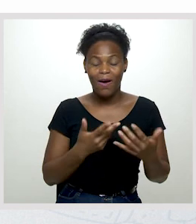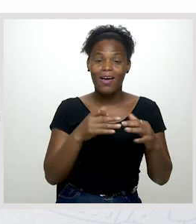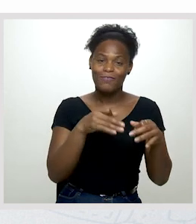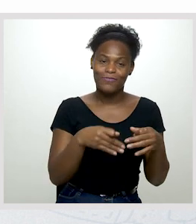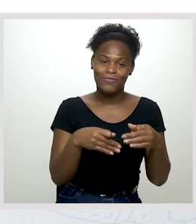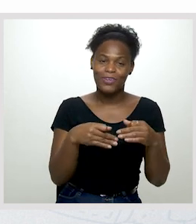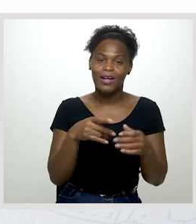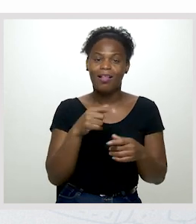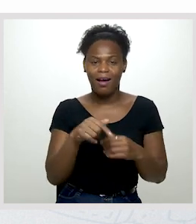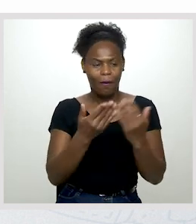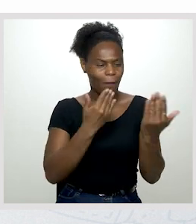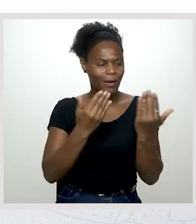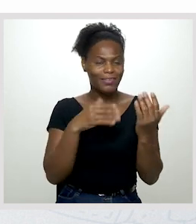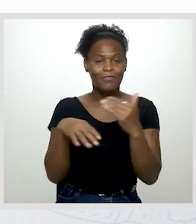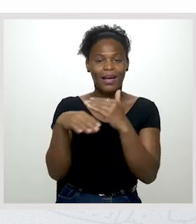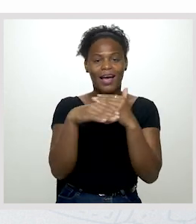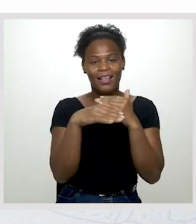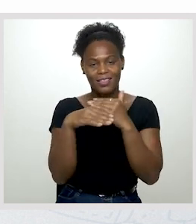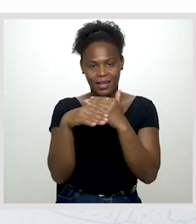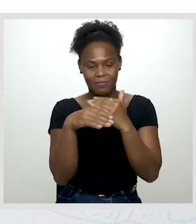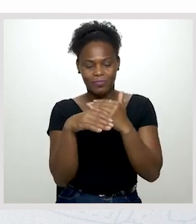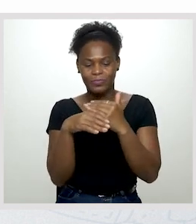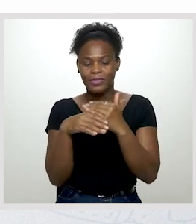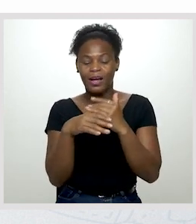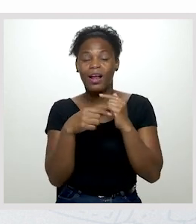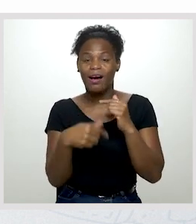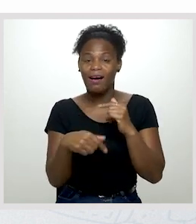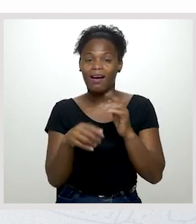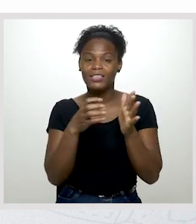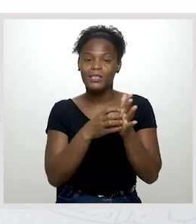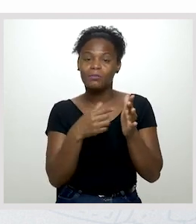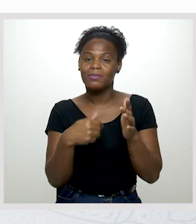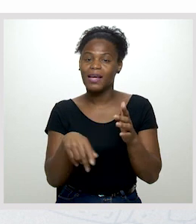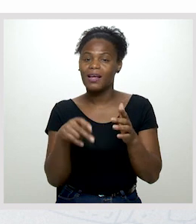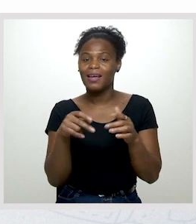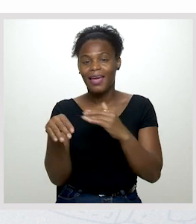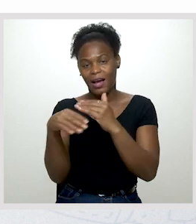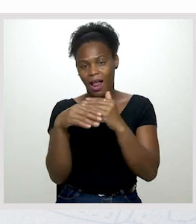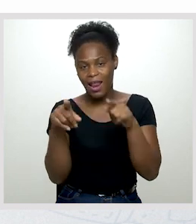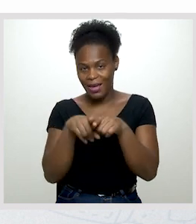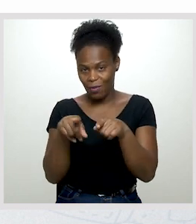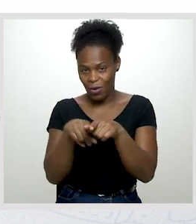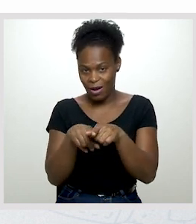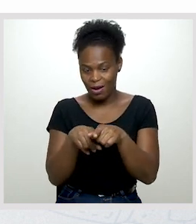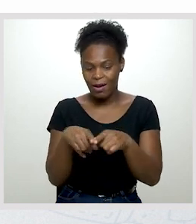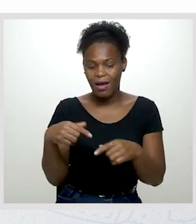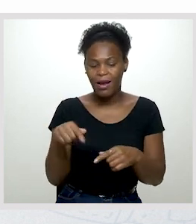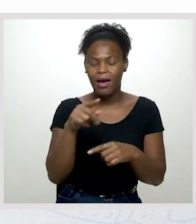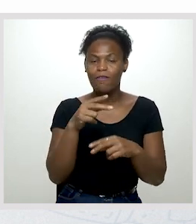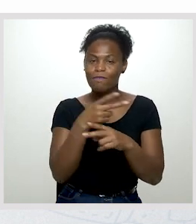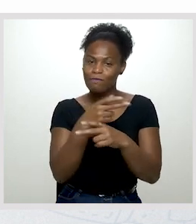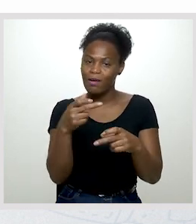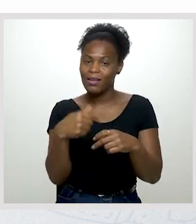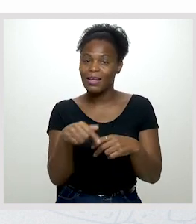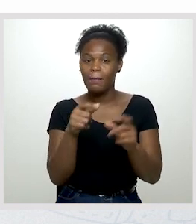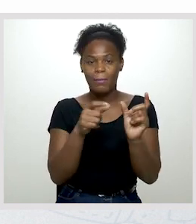finalement, vous avez le comparatif d'égalité dont son symbole c'est égal. Elle est construite